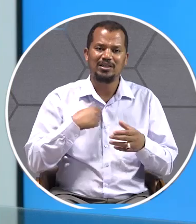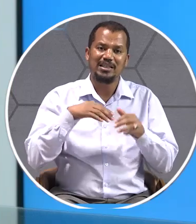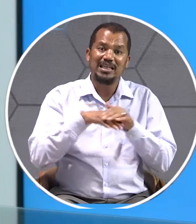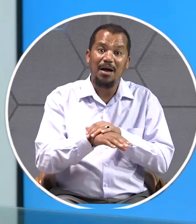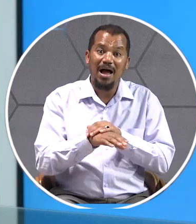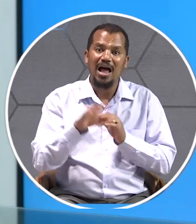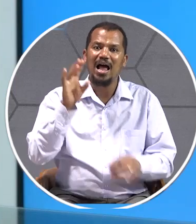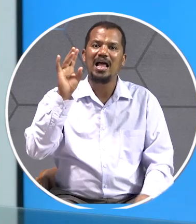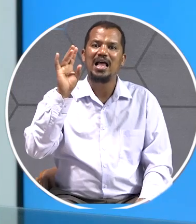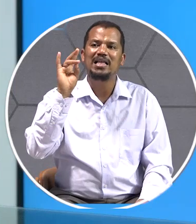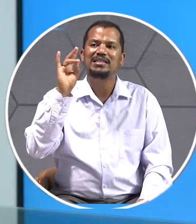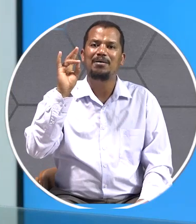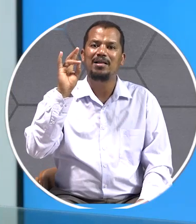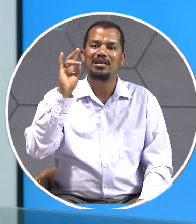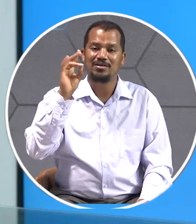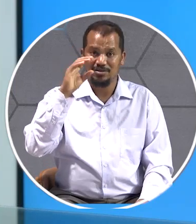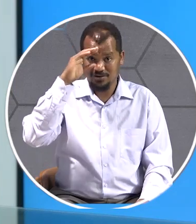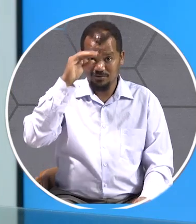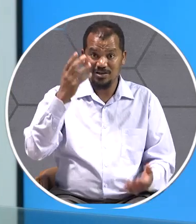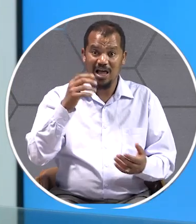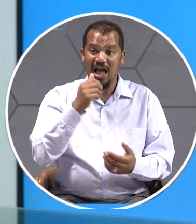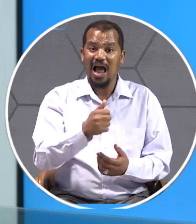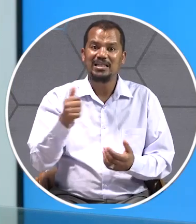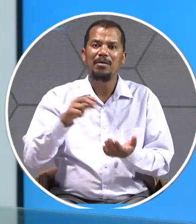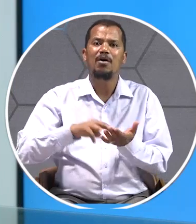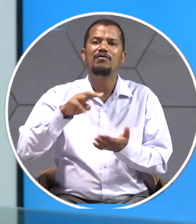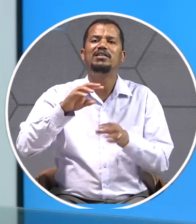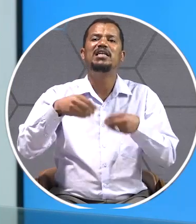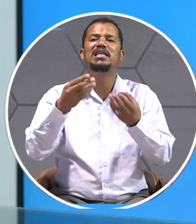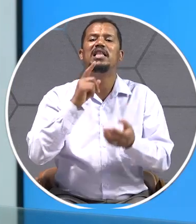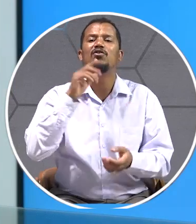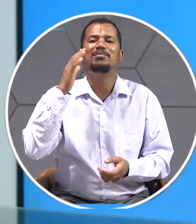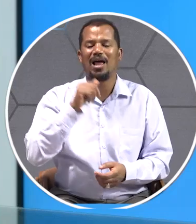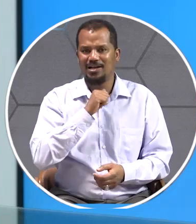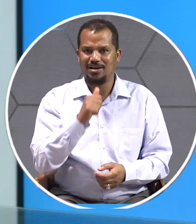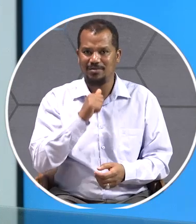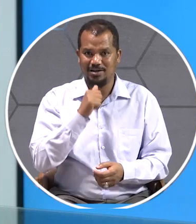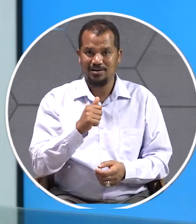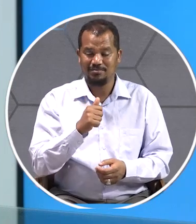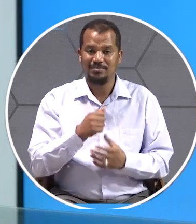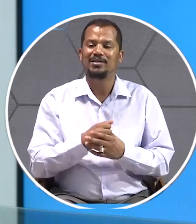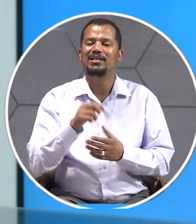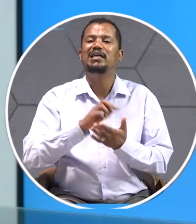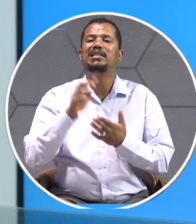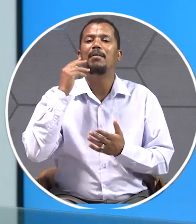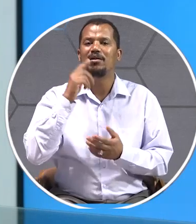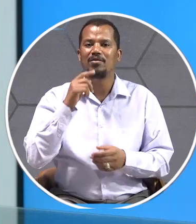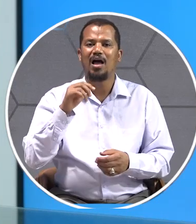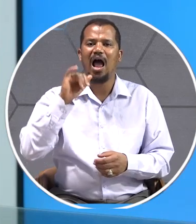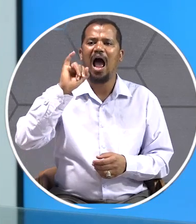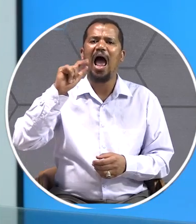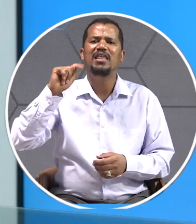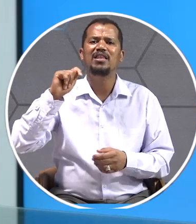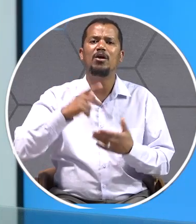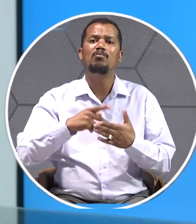ስገባ 7 ሰው ይገርም ነው አዲስ አበባ ዩኒቨርሲቲ የሰጠን ይመስለኝ። አይደለም እና አይቲ ዶክተራል